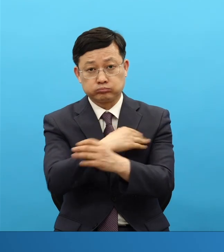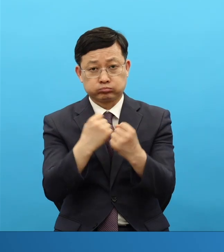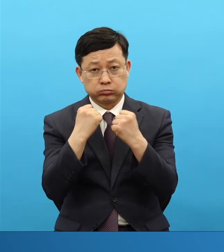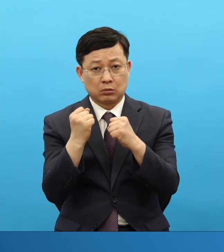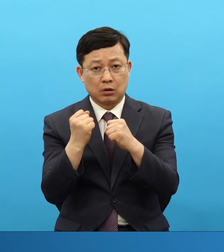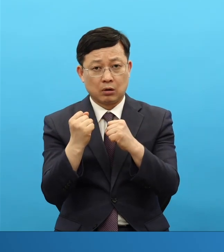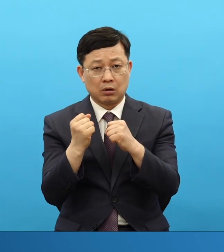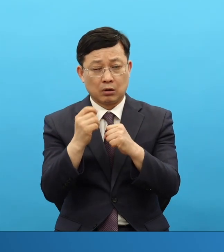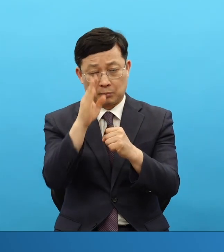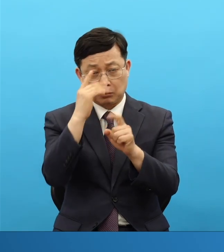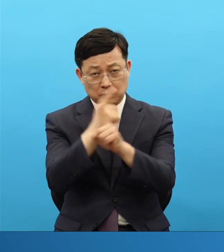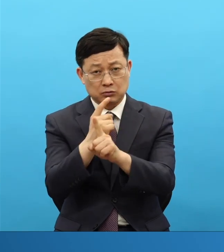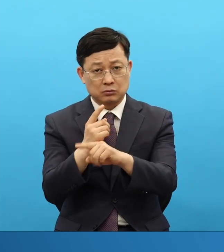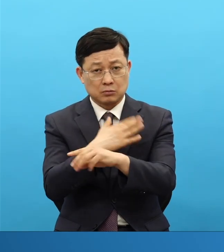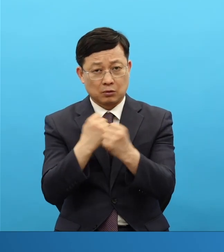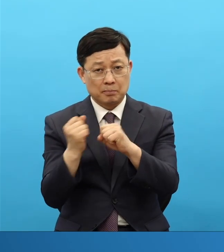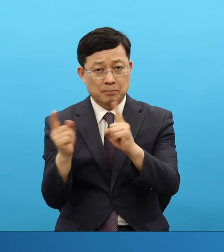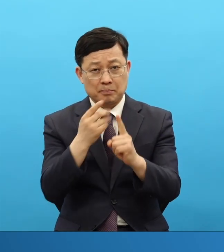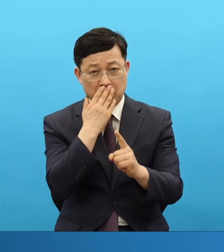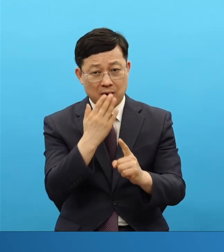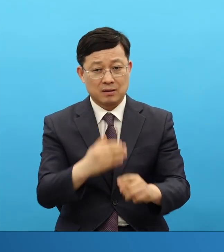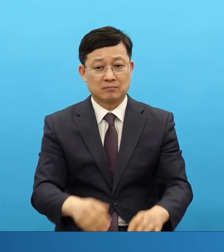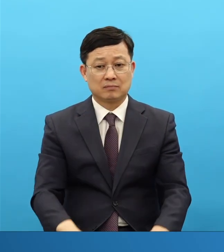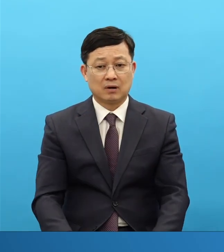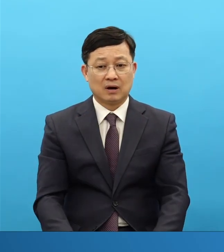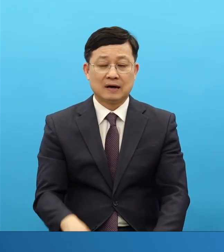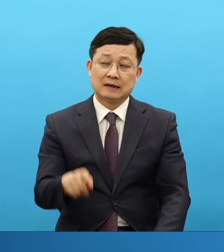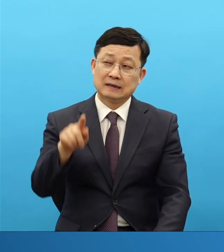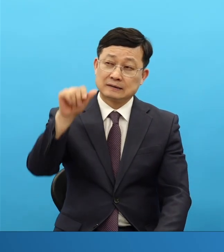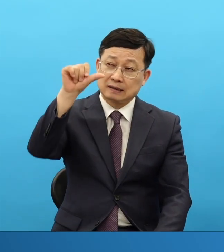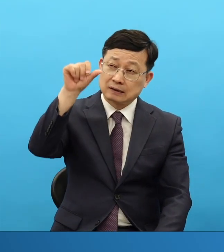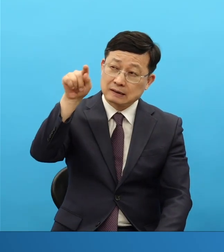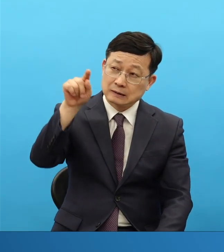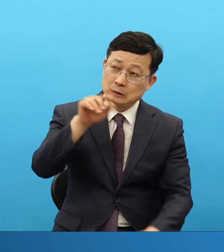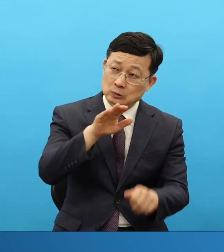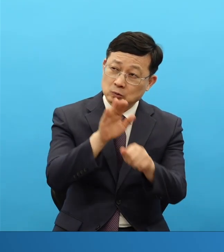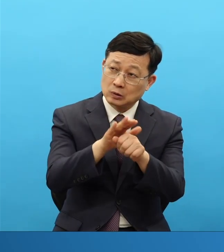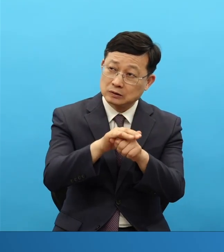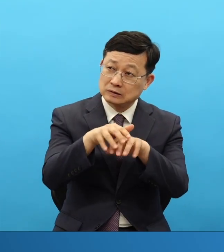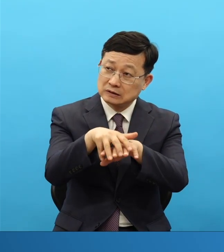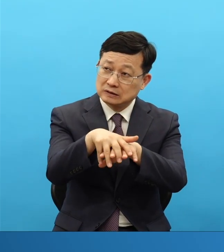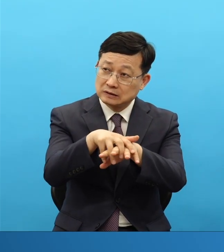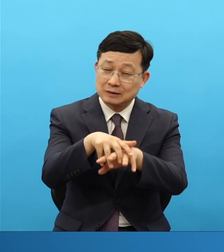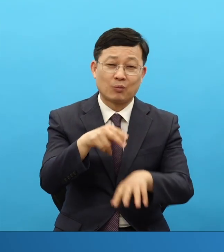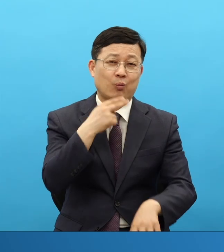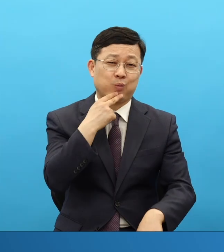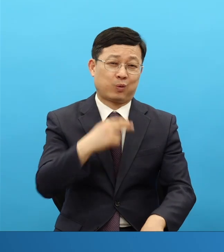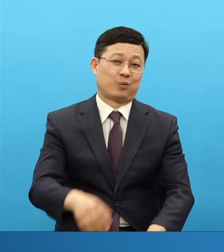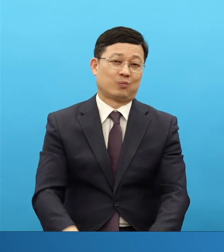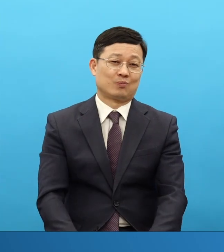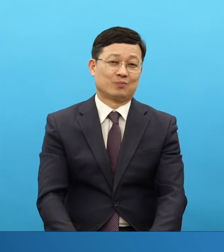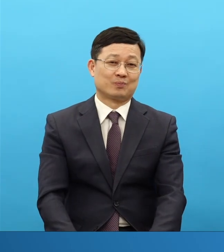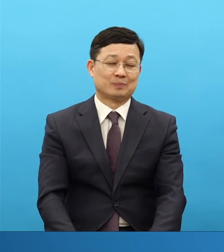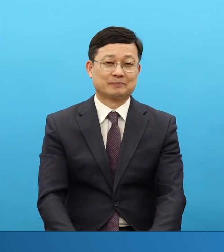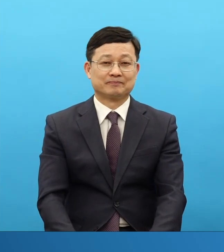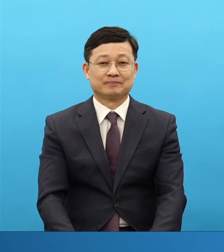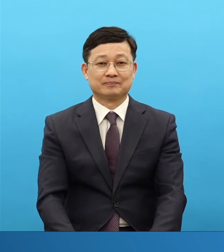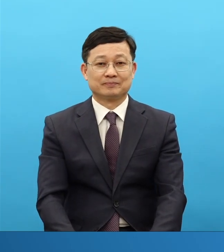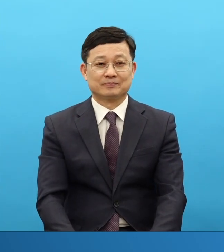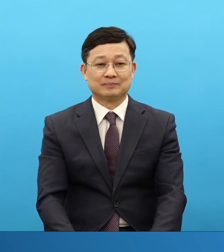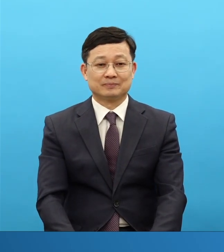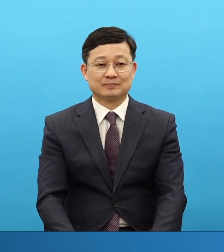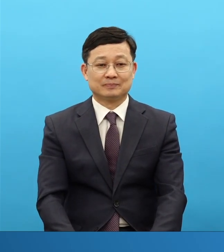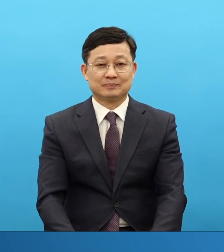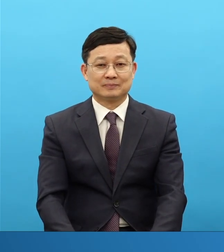their diseases will get healed. 이런 게 없습니다. But there's nothing like this. 그래서 저는 여러 각도로 치유할 수 있는